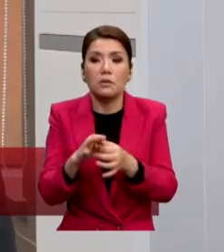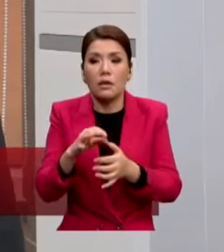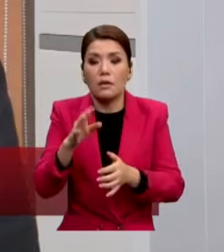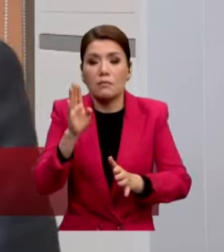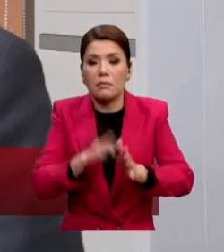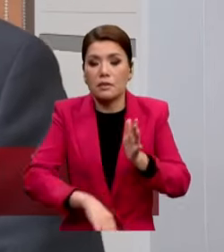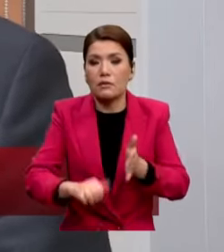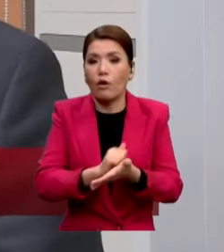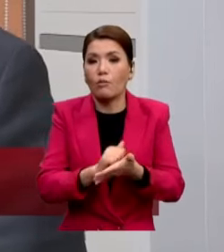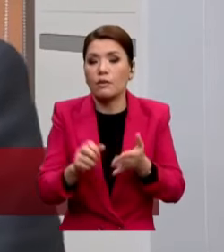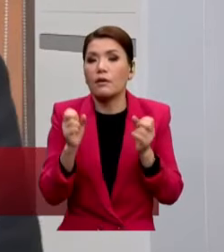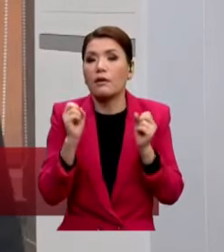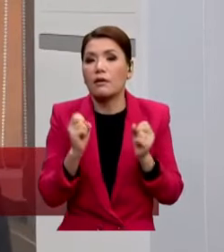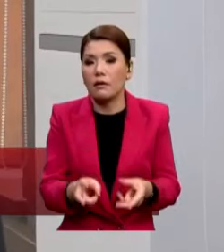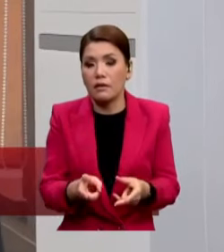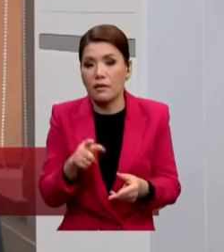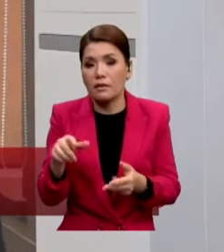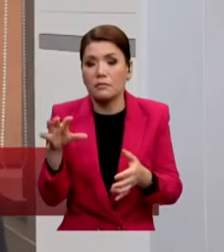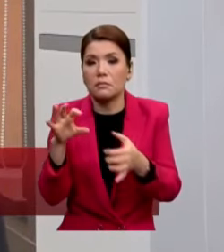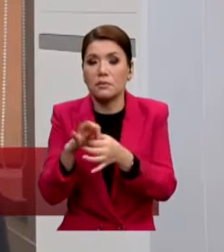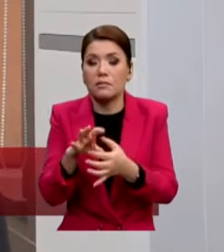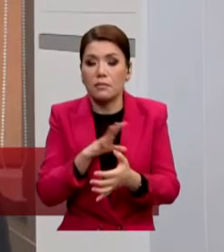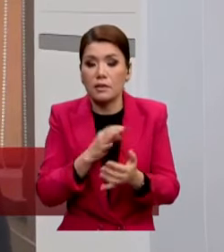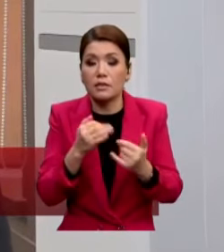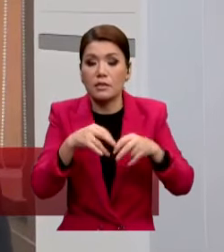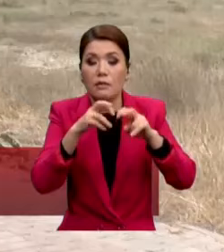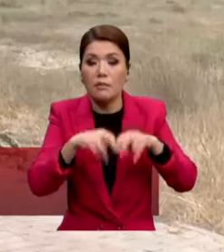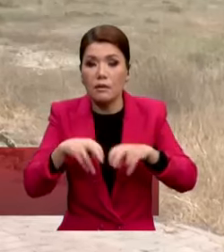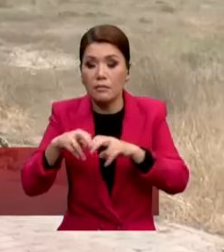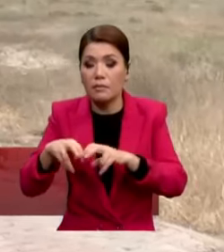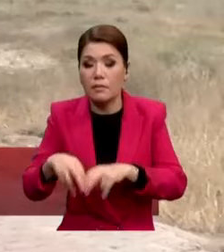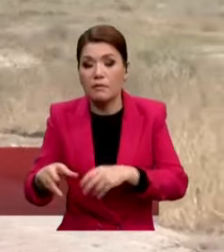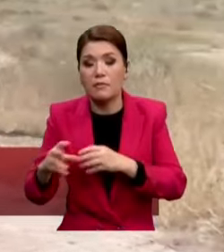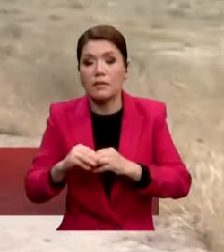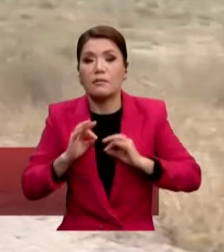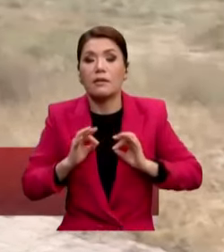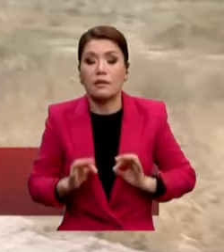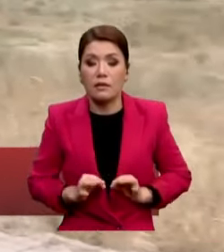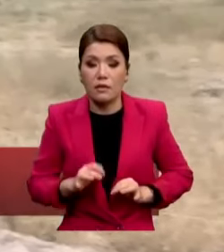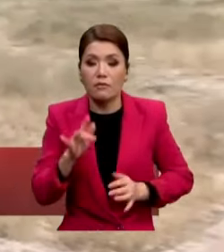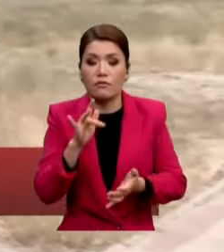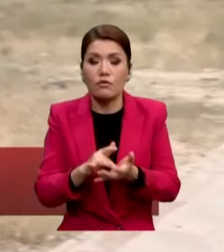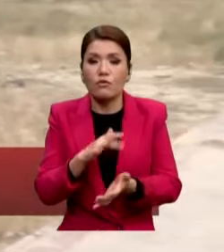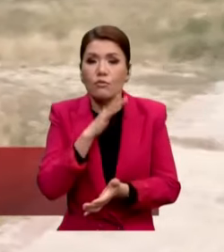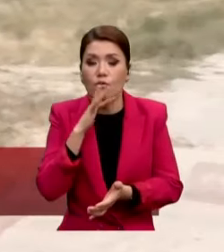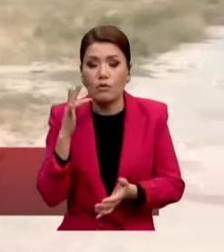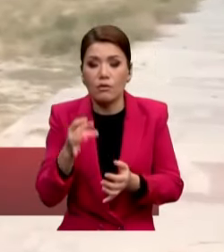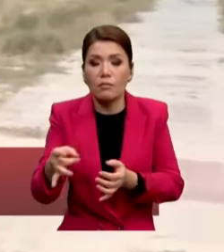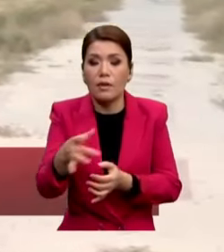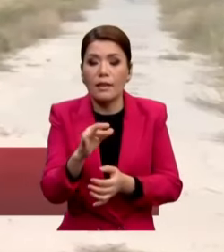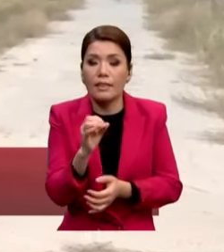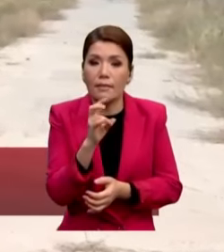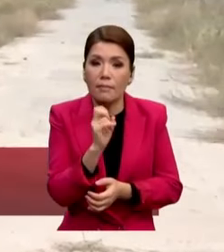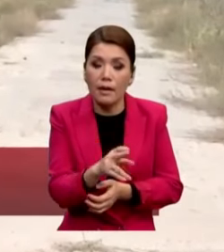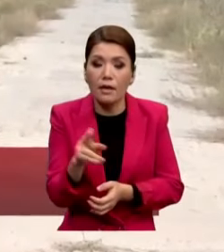без оставляющих документов. Мы сейчас прорабатываем с прокуратурой. По количеству таких домов в Шымкенте отличились микрорайоны Интымак